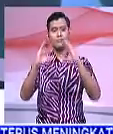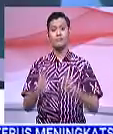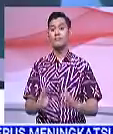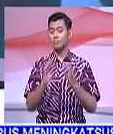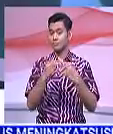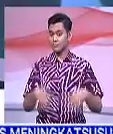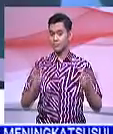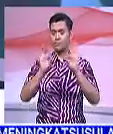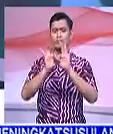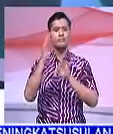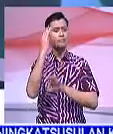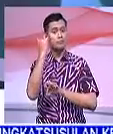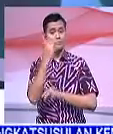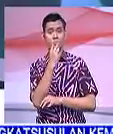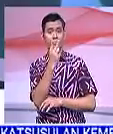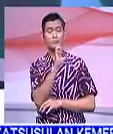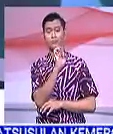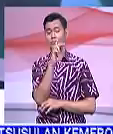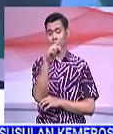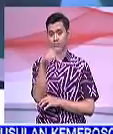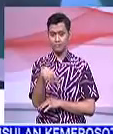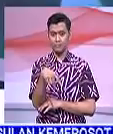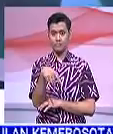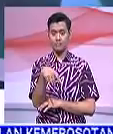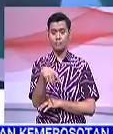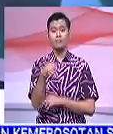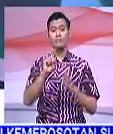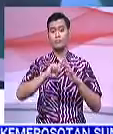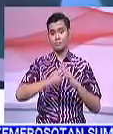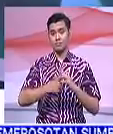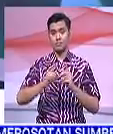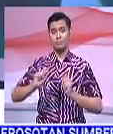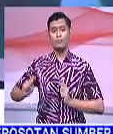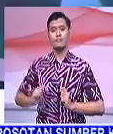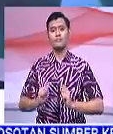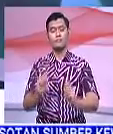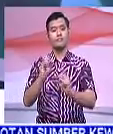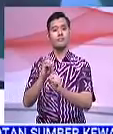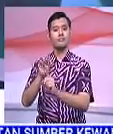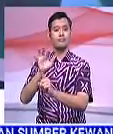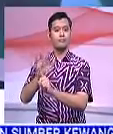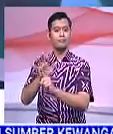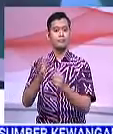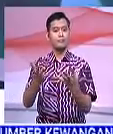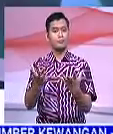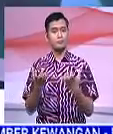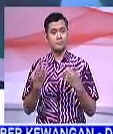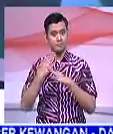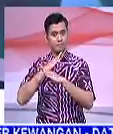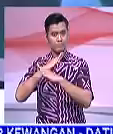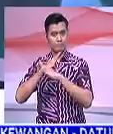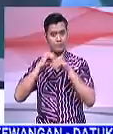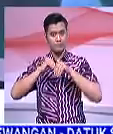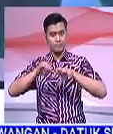penting untuk memastikan SOP yang berkuat kuasa dan tindakan diambil berkesan untuk membendung penularan